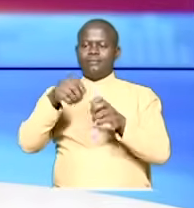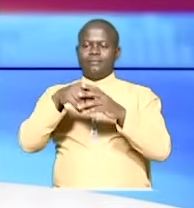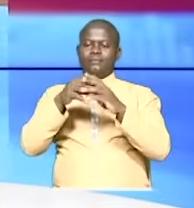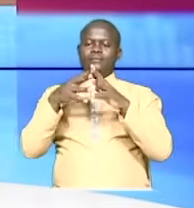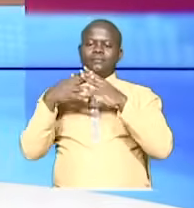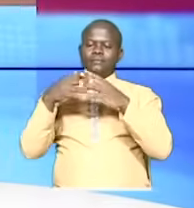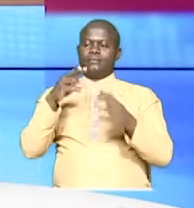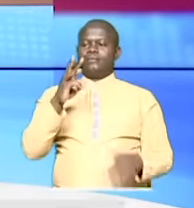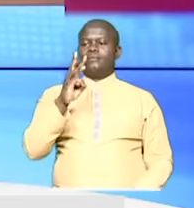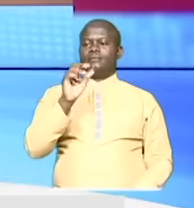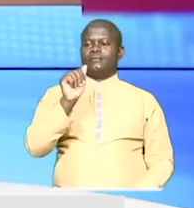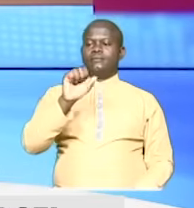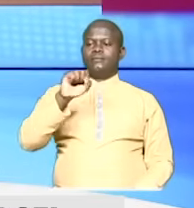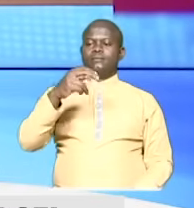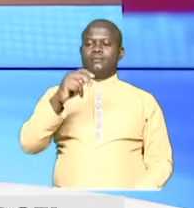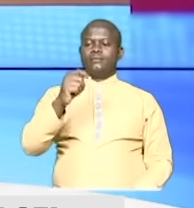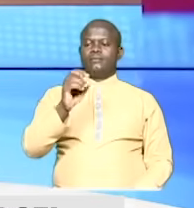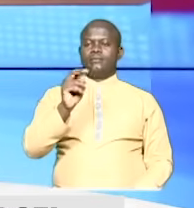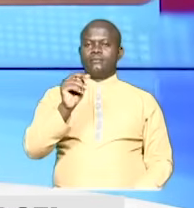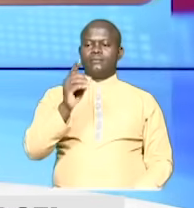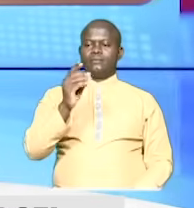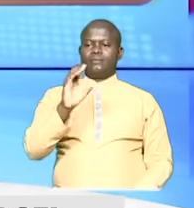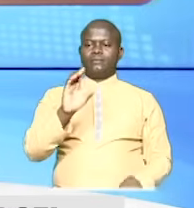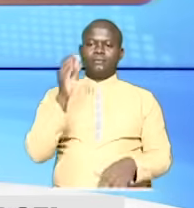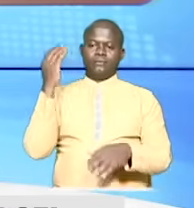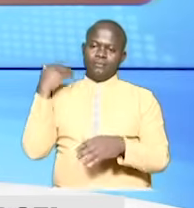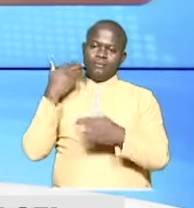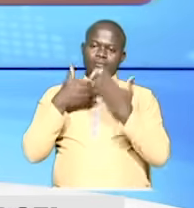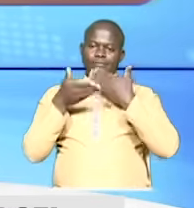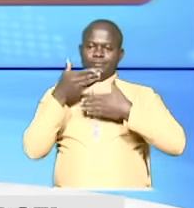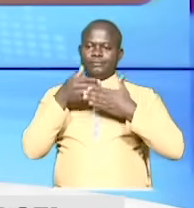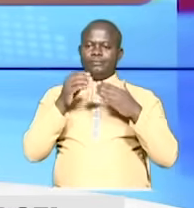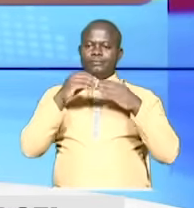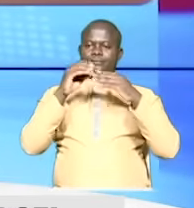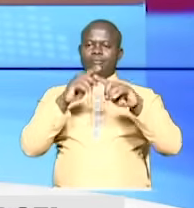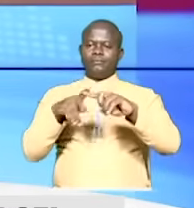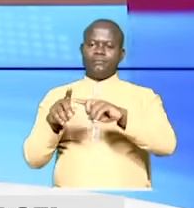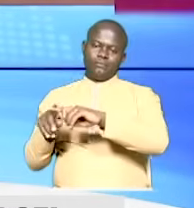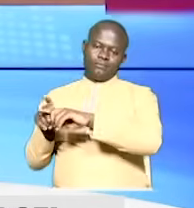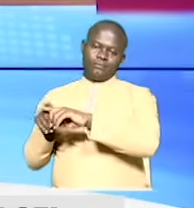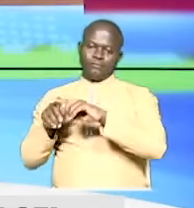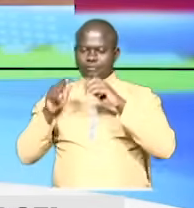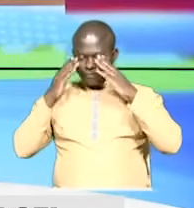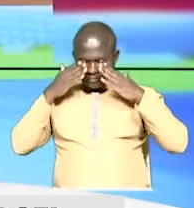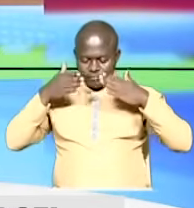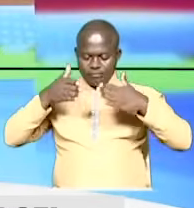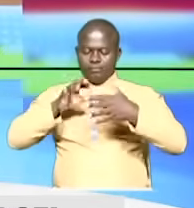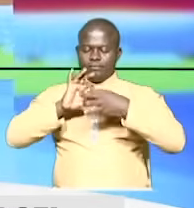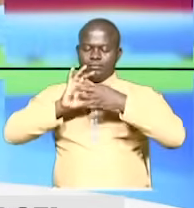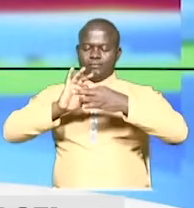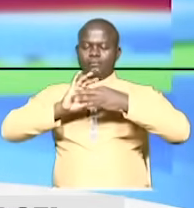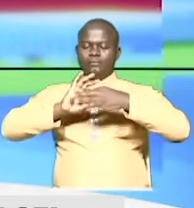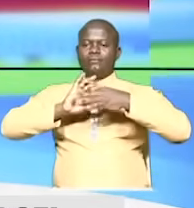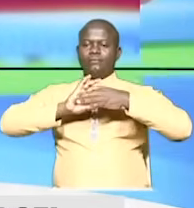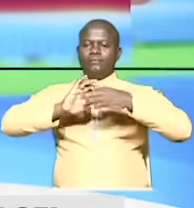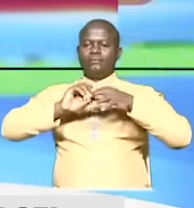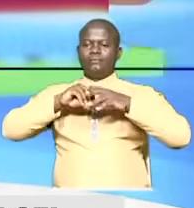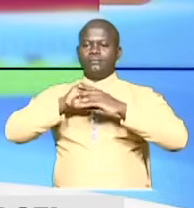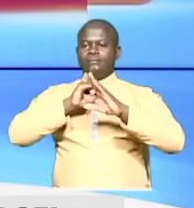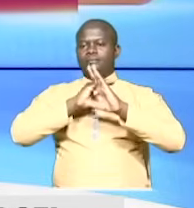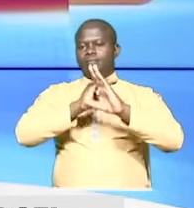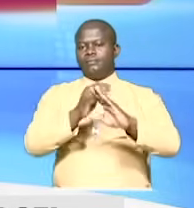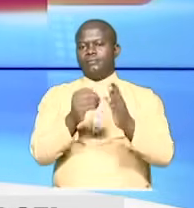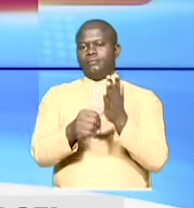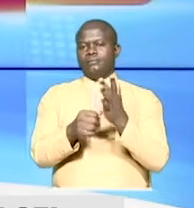Washington DC muri Leta Zunze Ubumwe za Amerika yari yagiranye ibiganiro n'abayobozi batandukanye byibanze ku bufatanye mu kurwanya